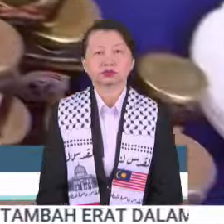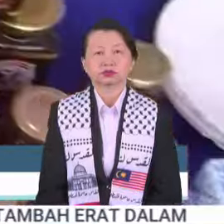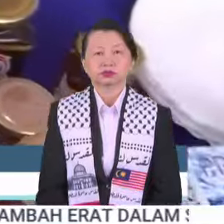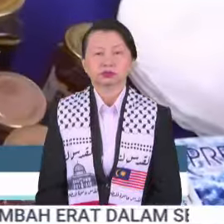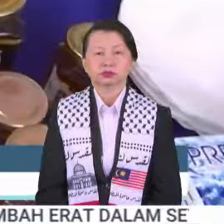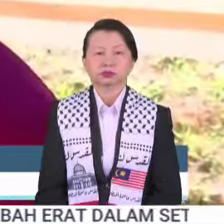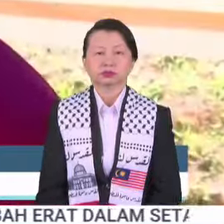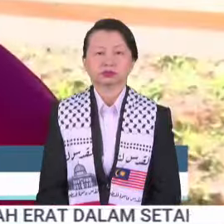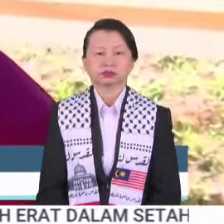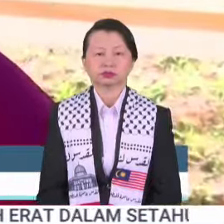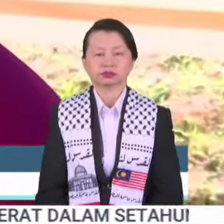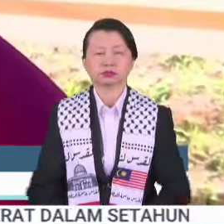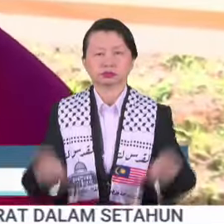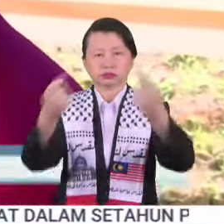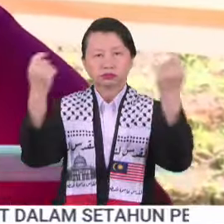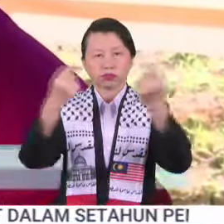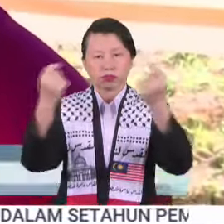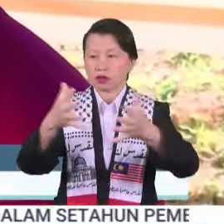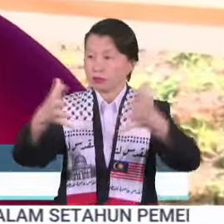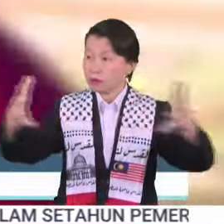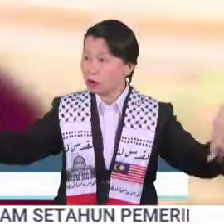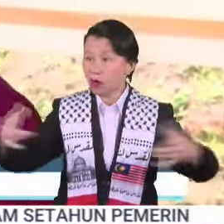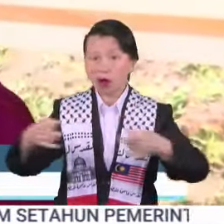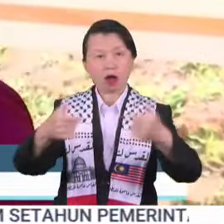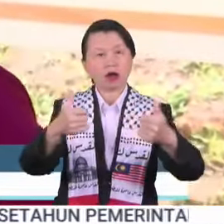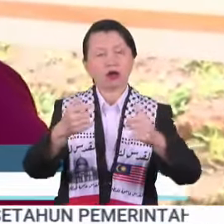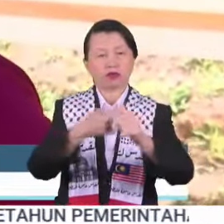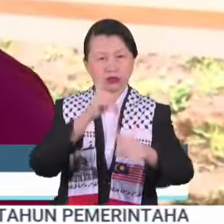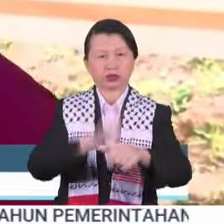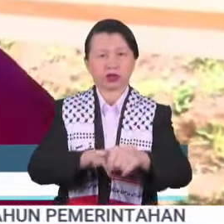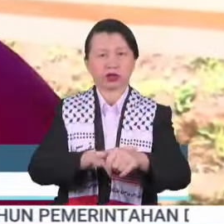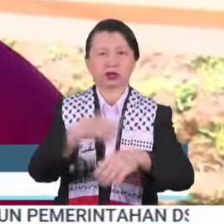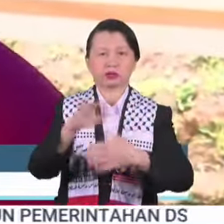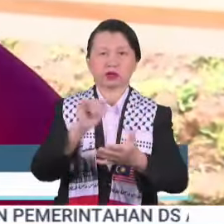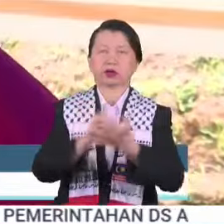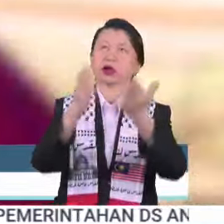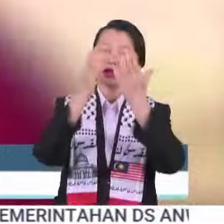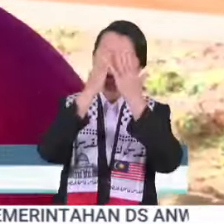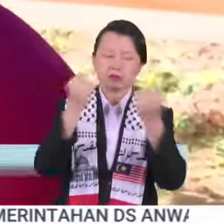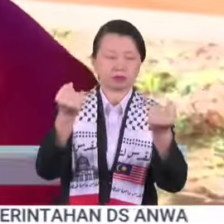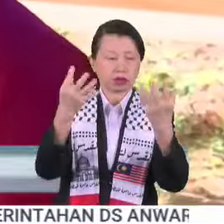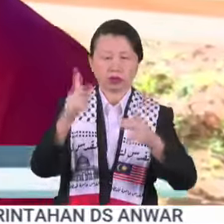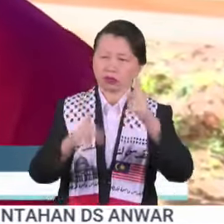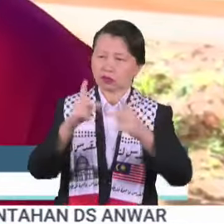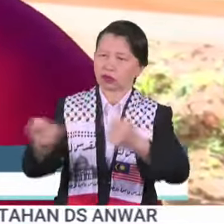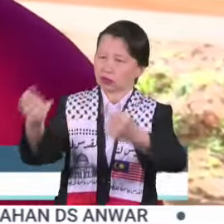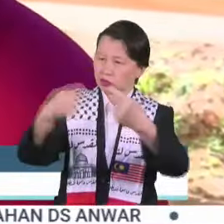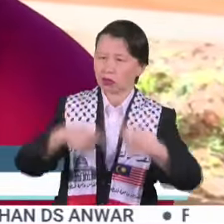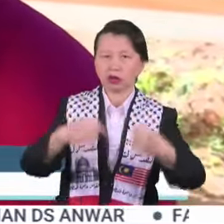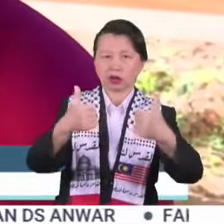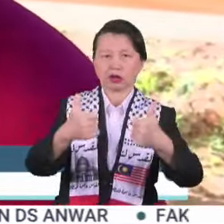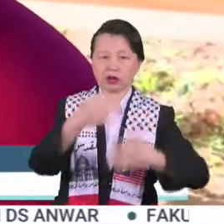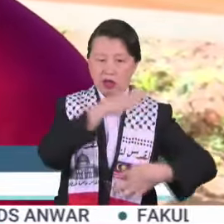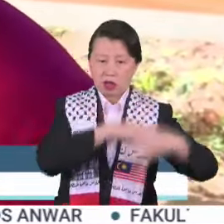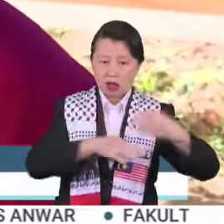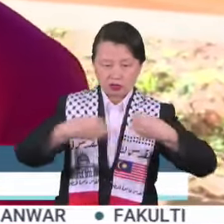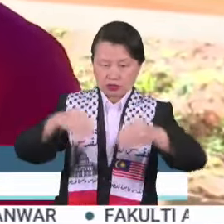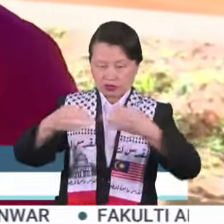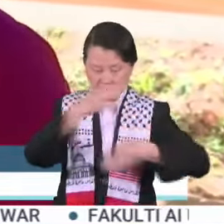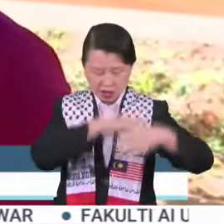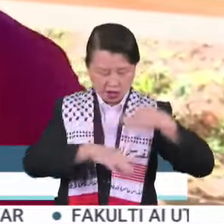pendapatan karnival terbesar ni baru first time l so far sekarang ni Alhamdulillah ramai yang datang Kalau ikut pendapatan memang menikat